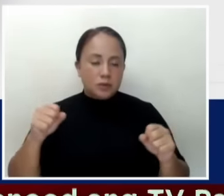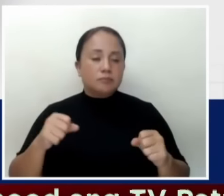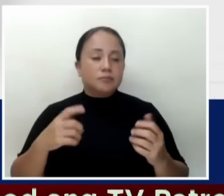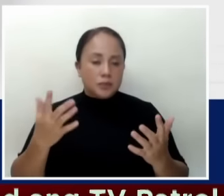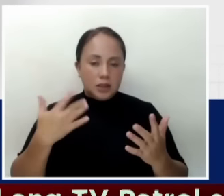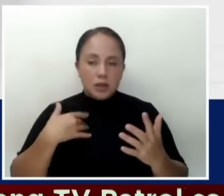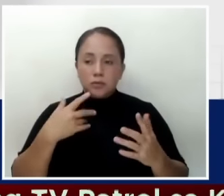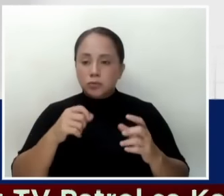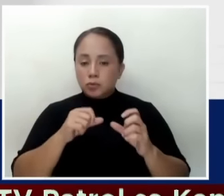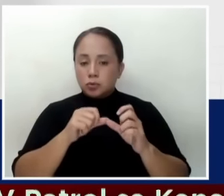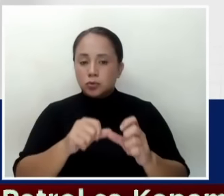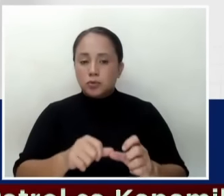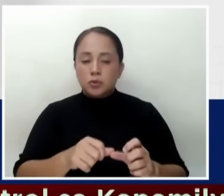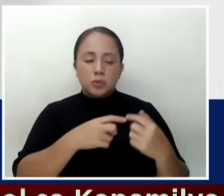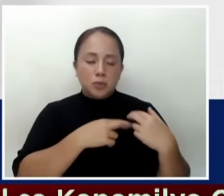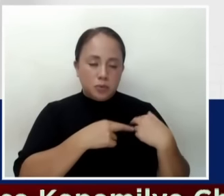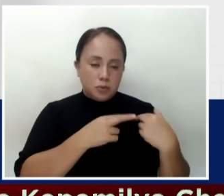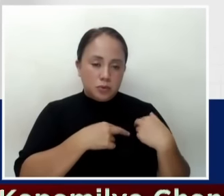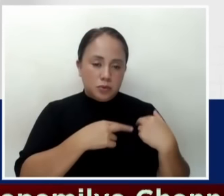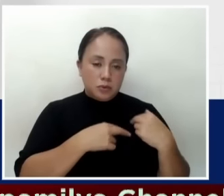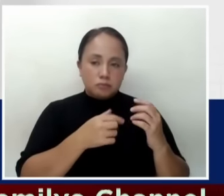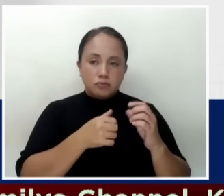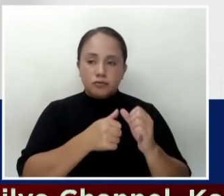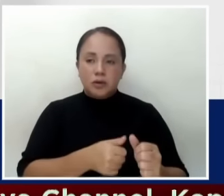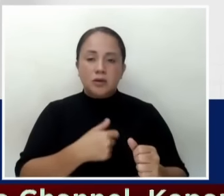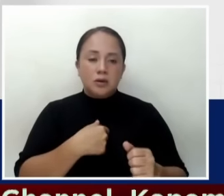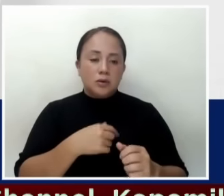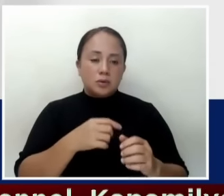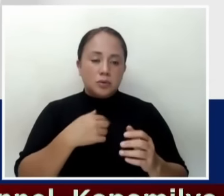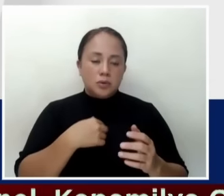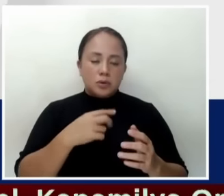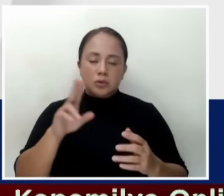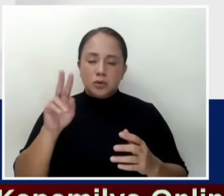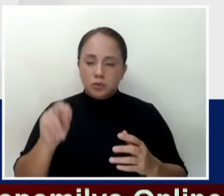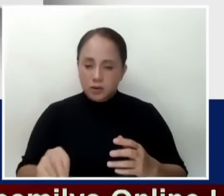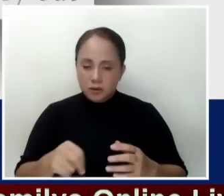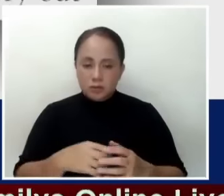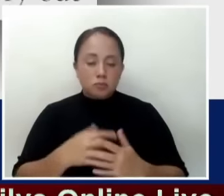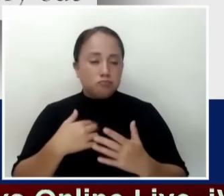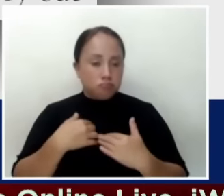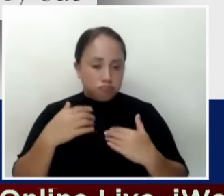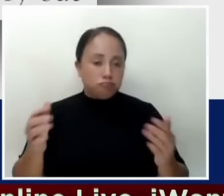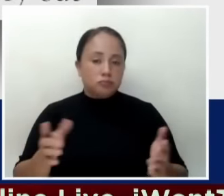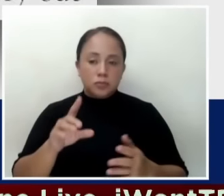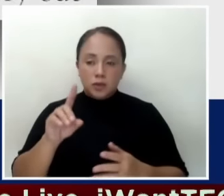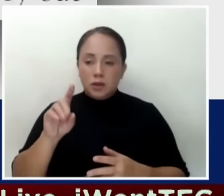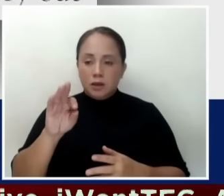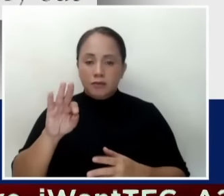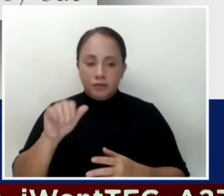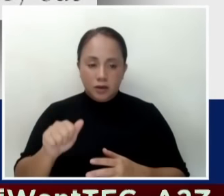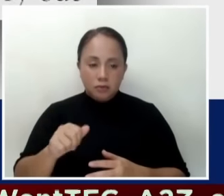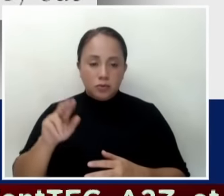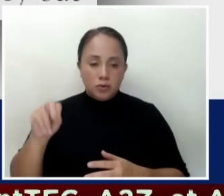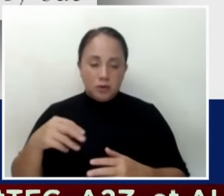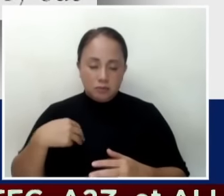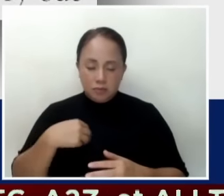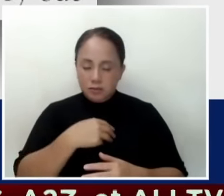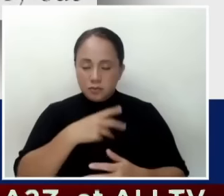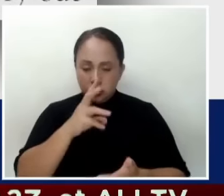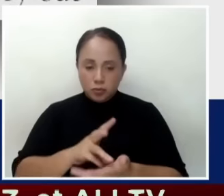tinutupad nila ang kanilang mandato alinsunod sa charter ng UN. Hinihikayat din ng DFA ang lahat ng UN member states